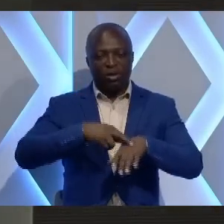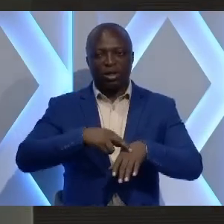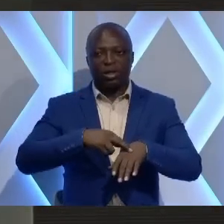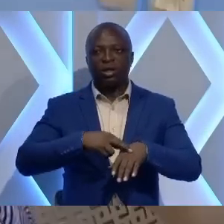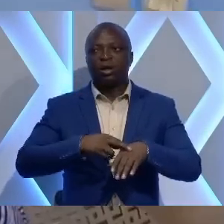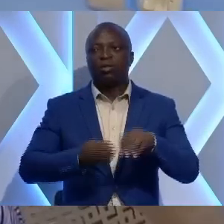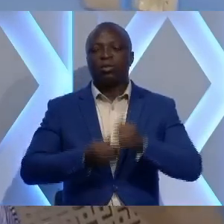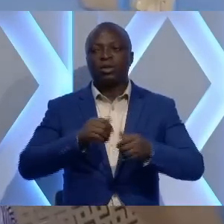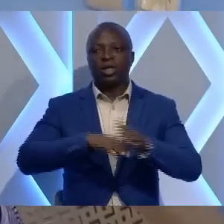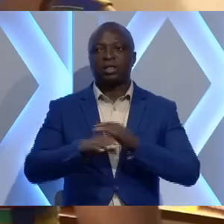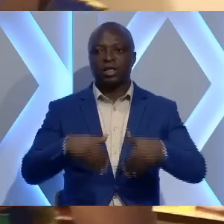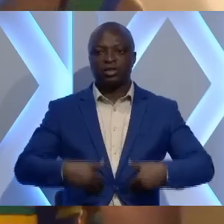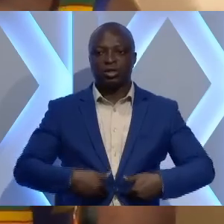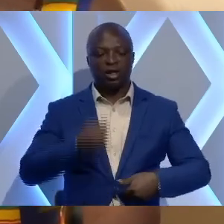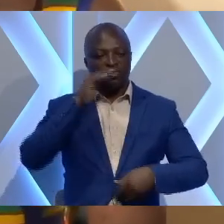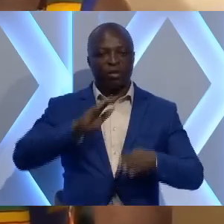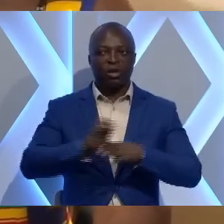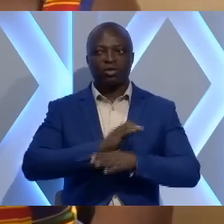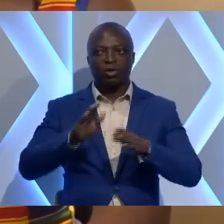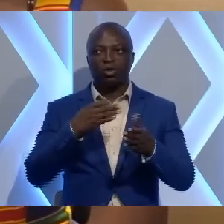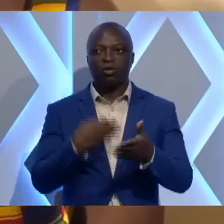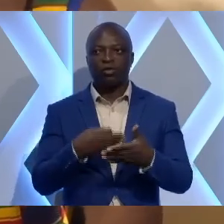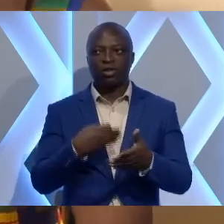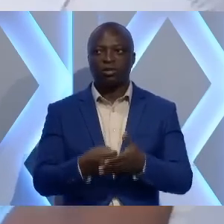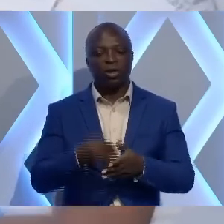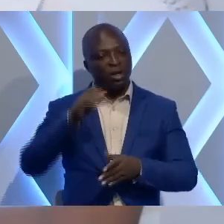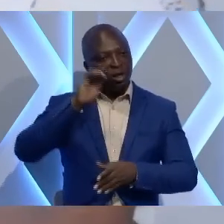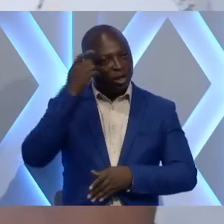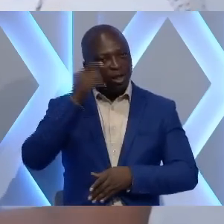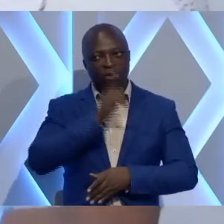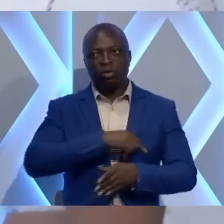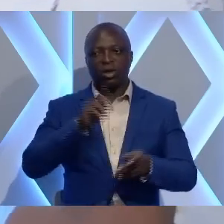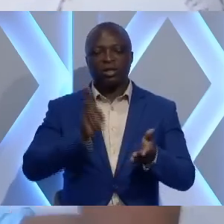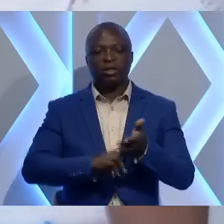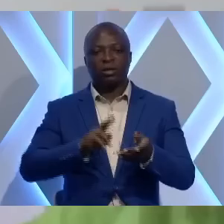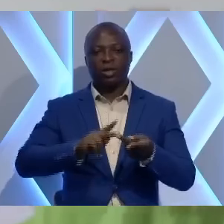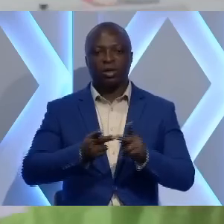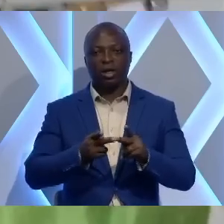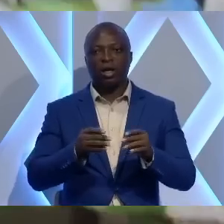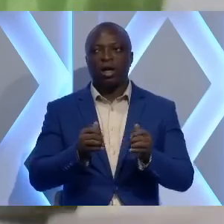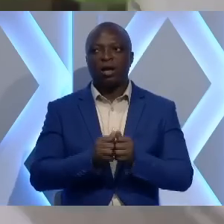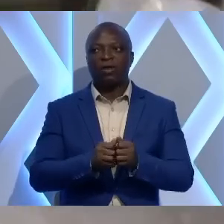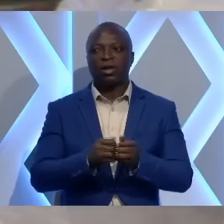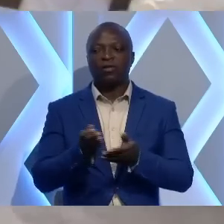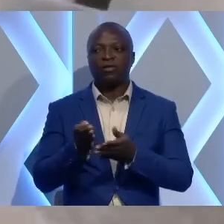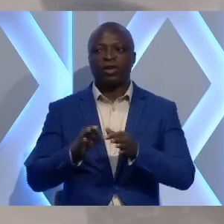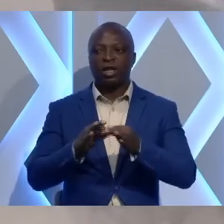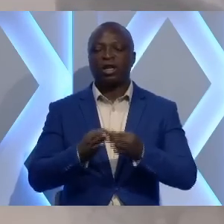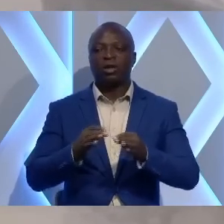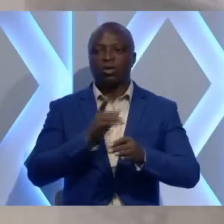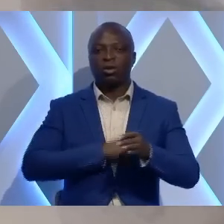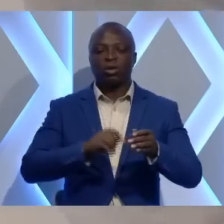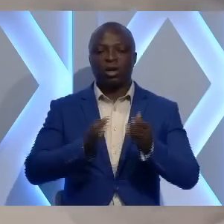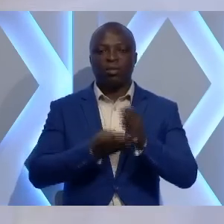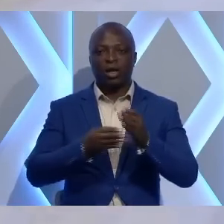pour plus d'accès des jeunes et femmes entrepreneurs au financement, l'État togolais a signé un partenariat avec la filiale togolaise de la Banque